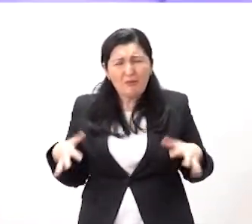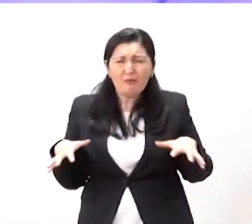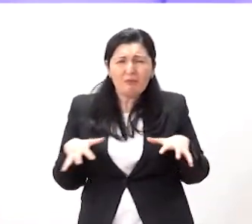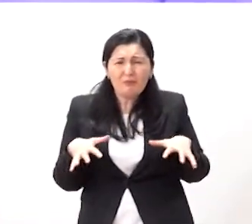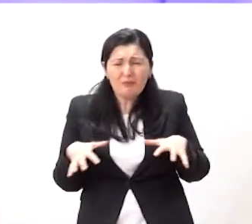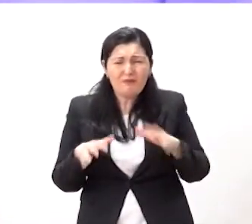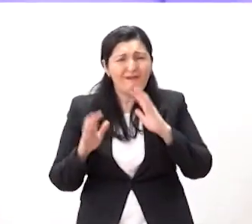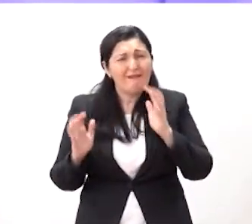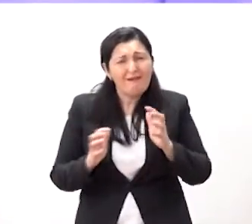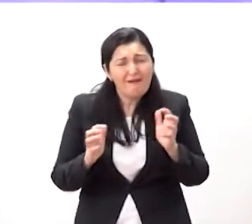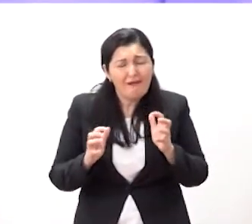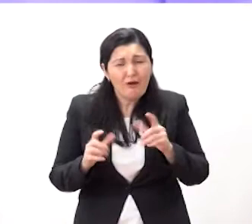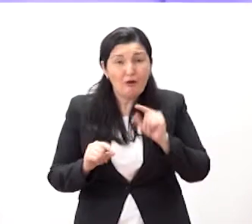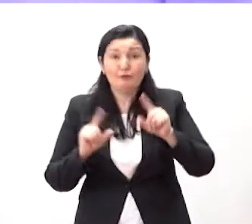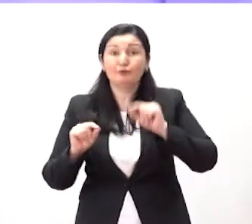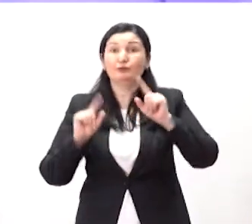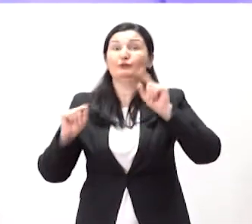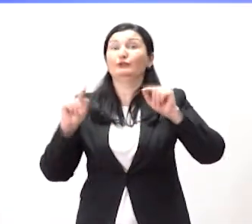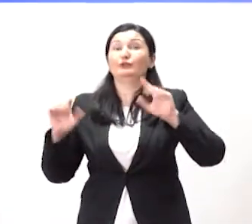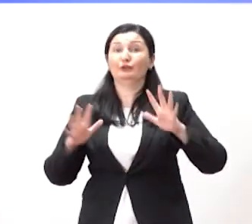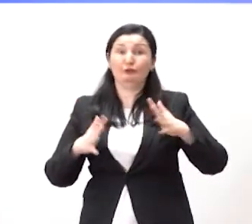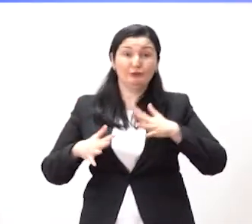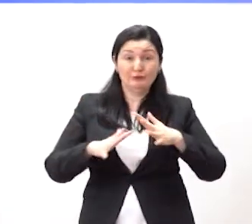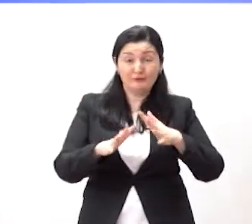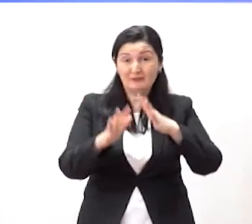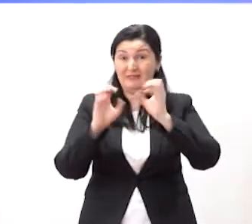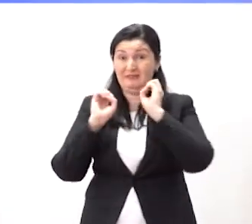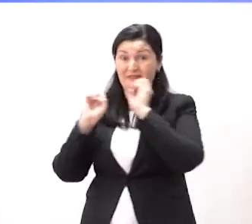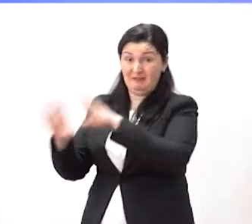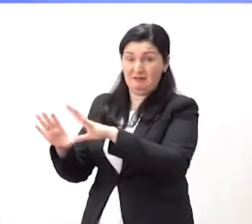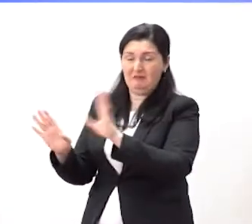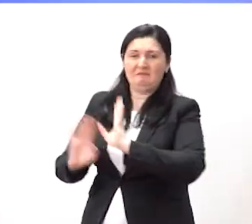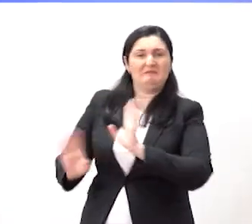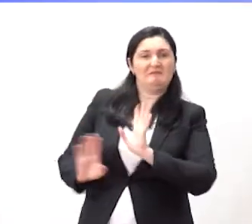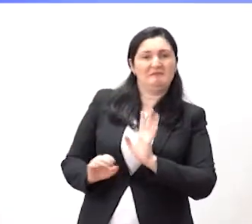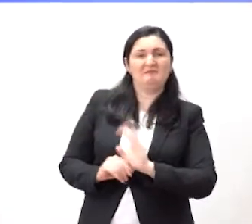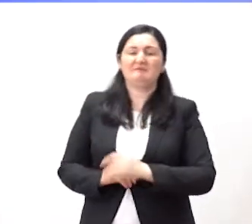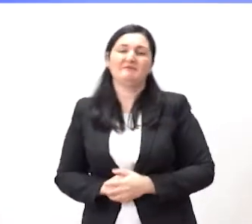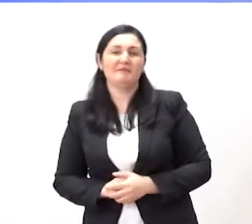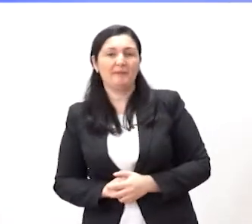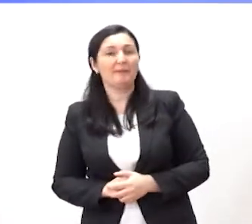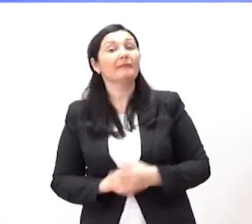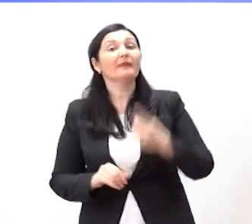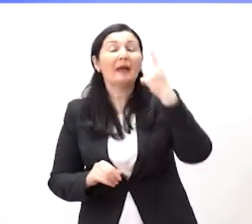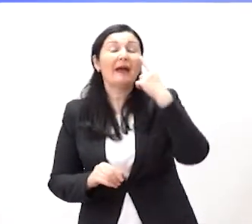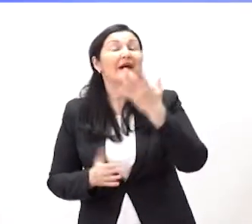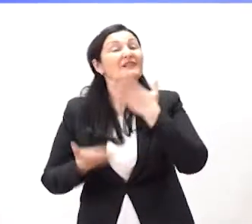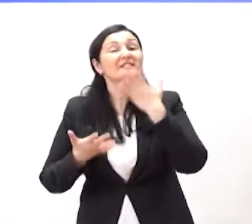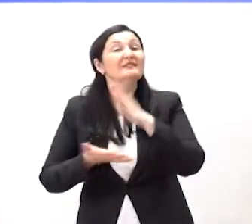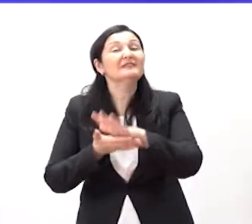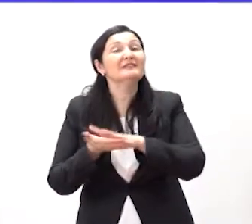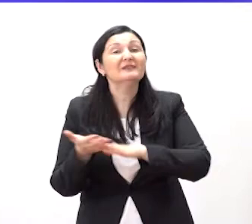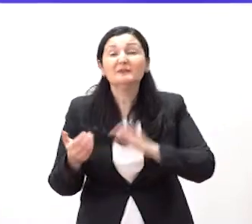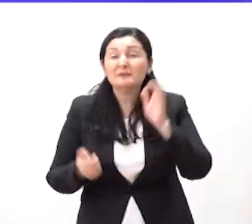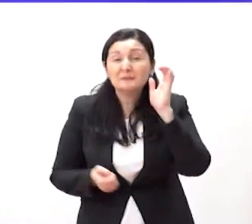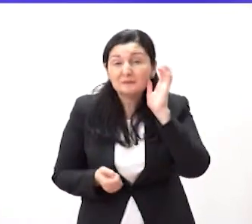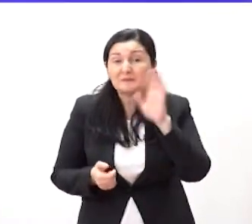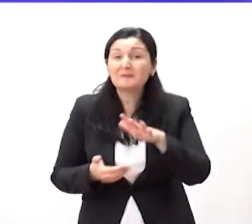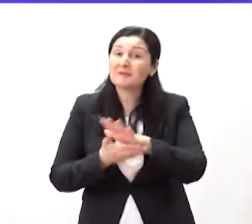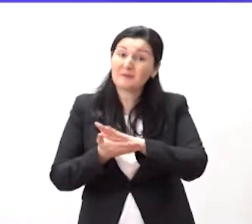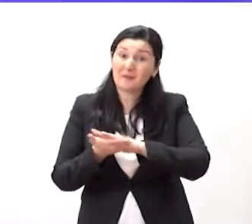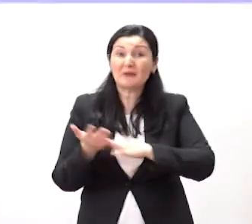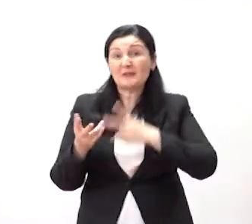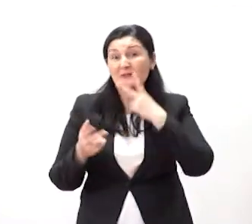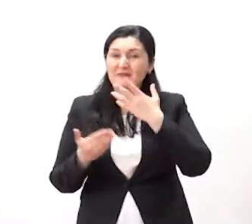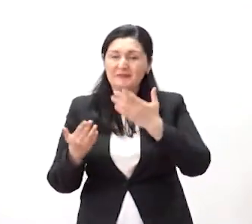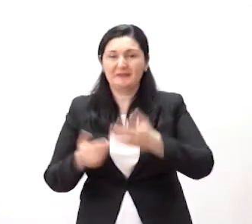خودش دوست دارد و خیر. بله، لولا جان، لبای، بهترش دوامش رو خون. خوب شده از